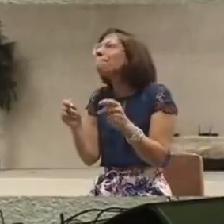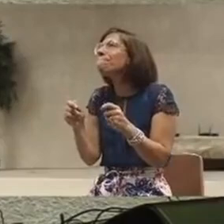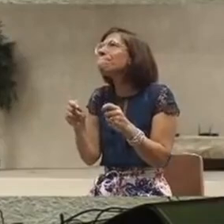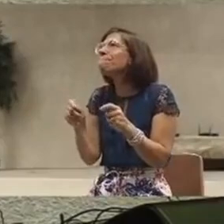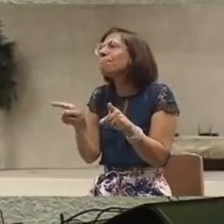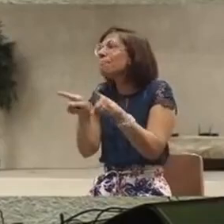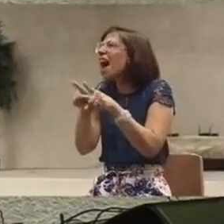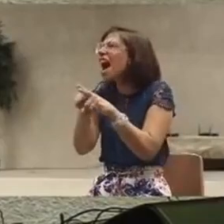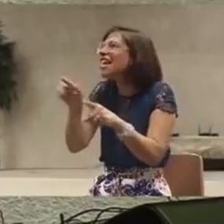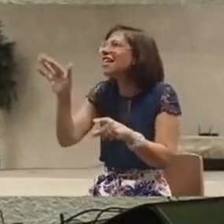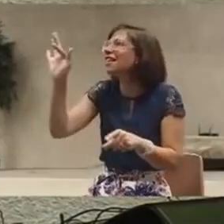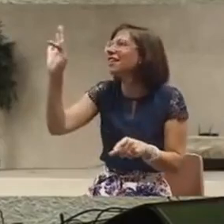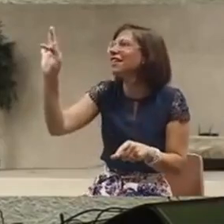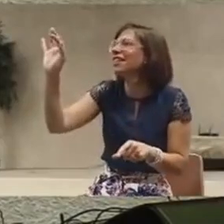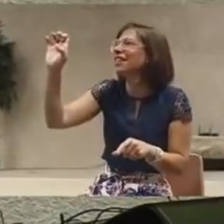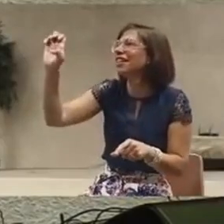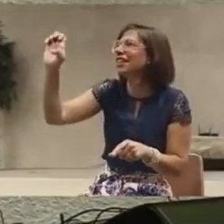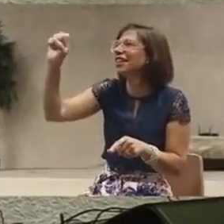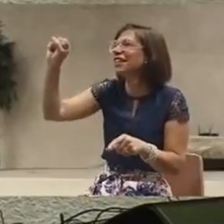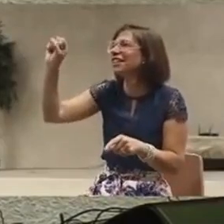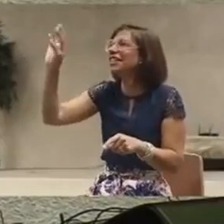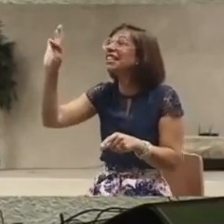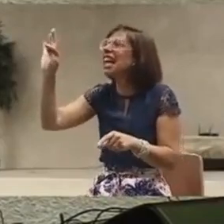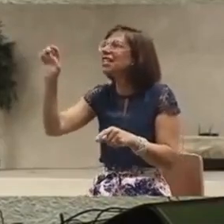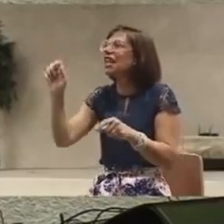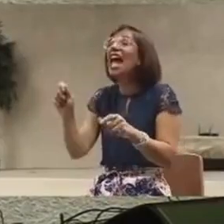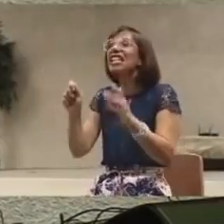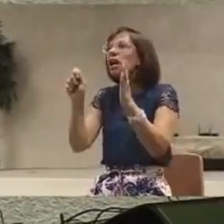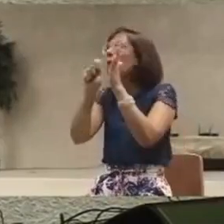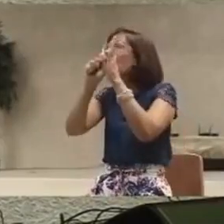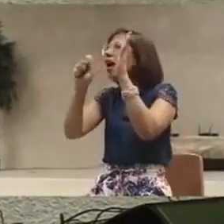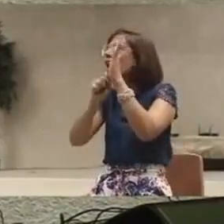beurre, et comme le soleil peut